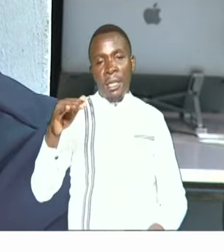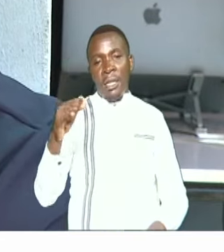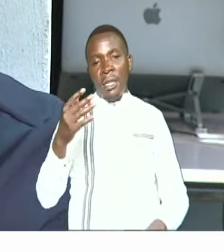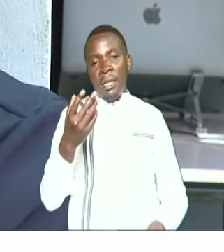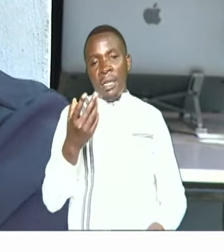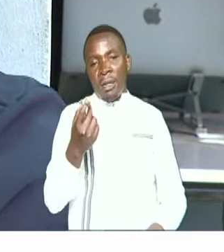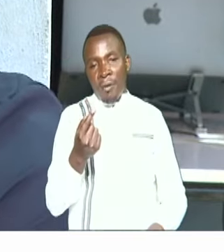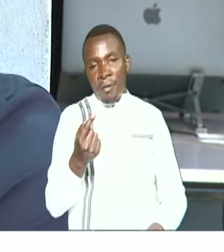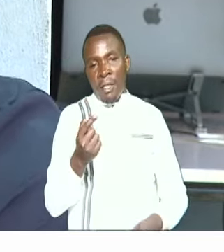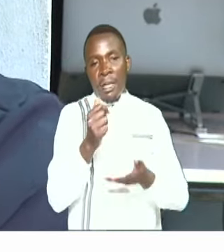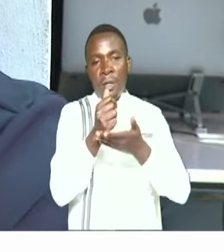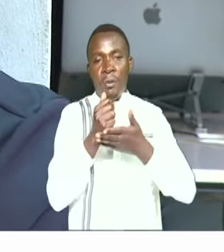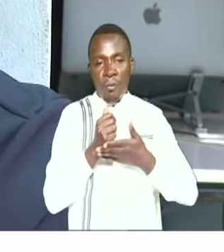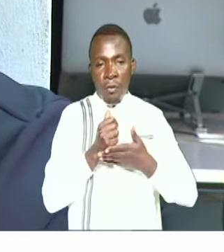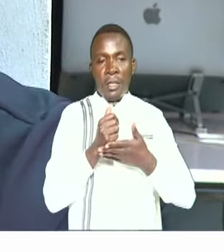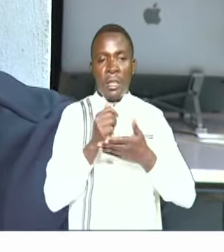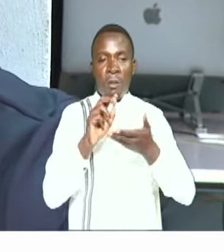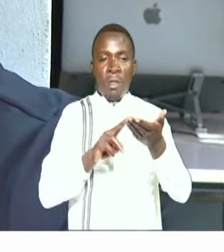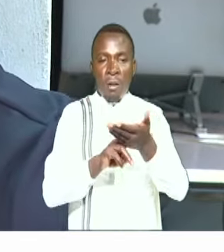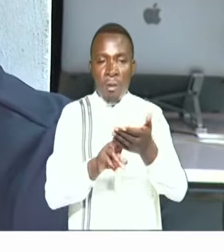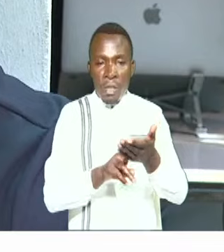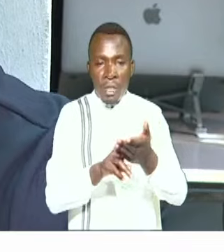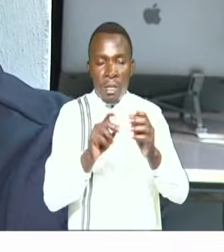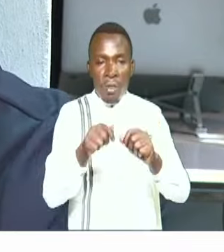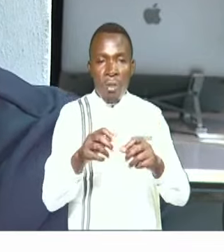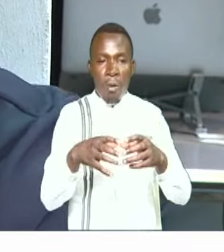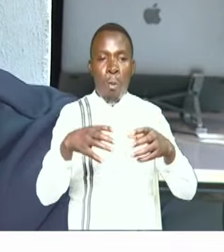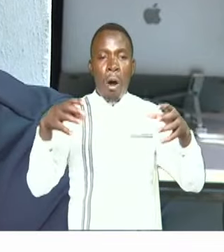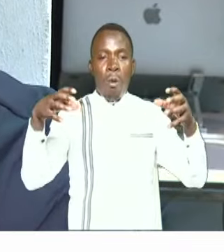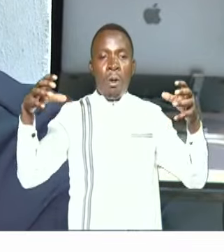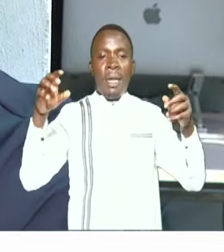umufuka ahubwo kuyakoresha kugira ngo twagure team ndetse no